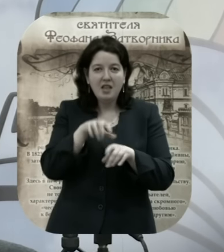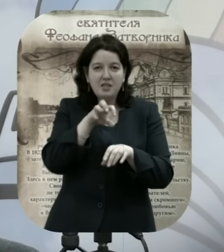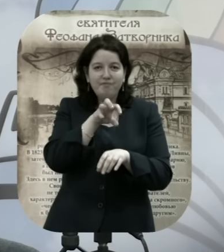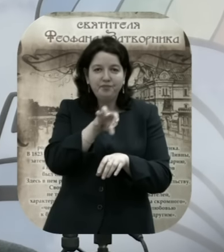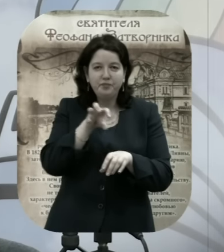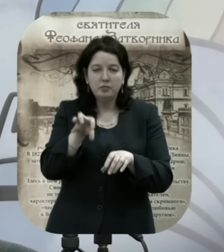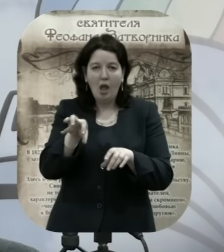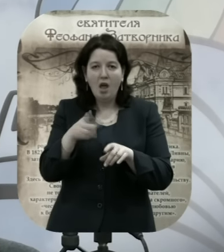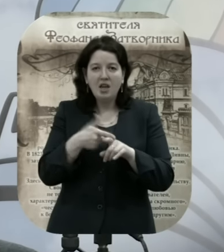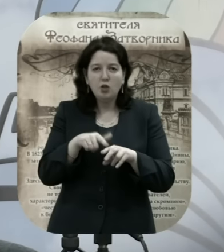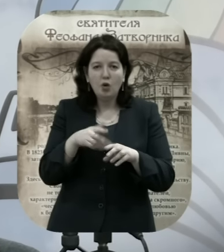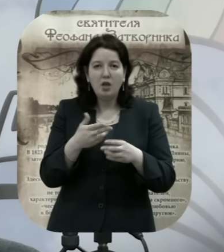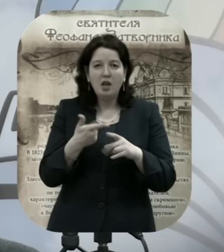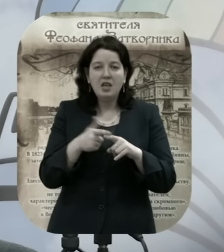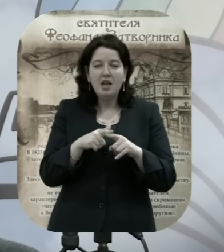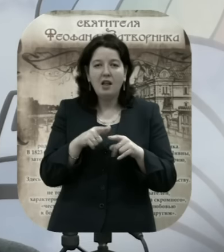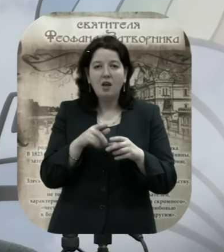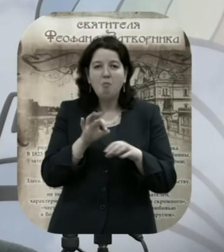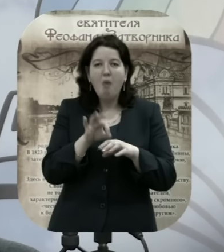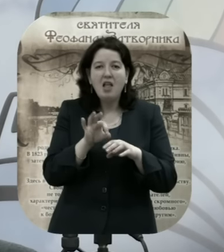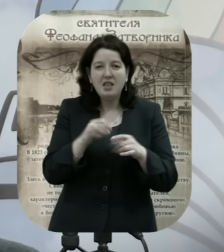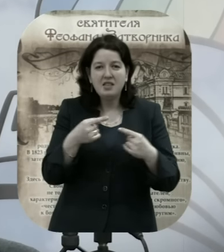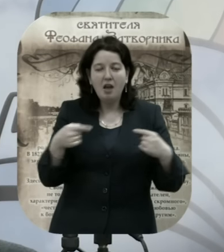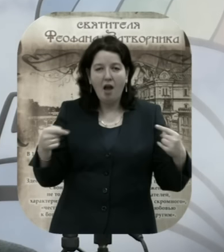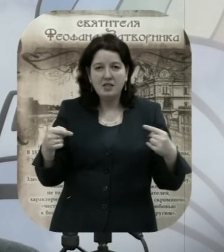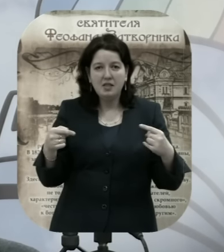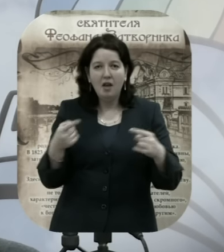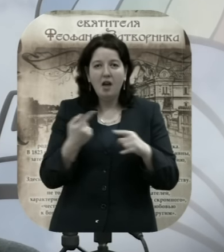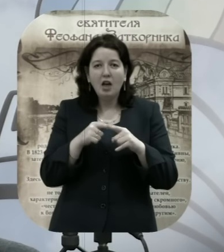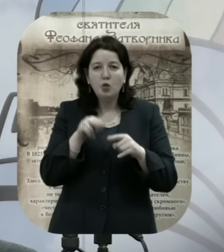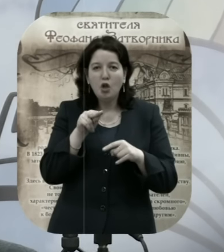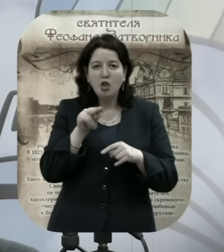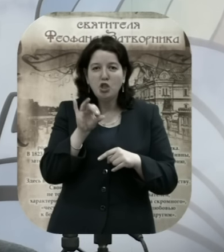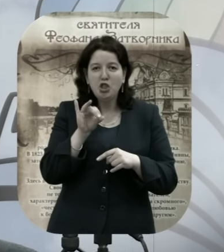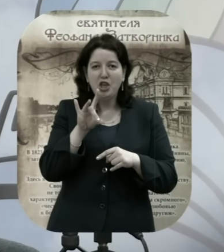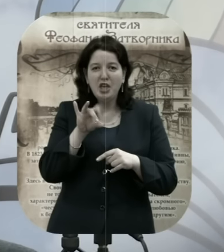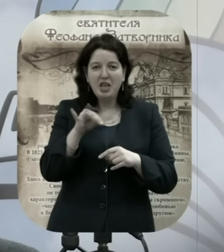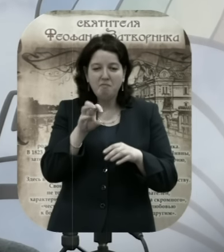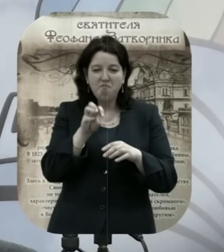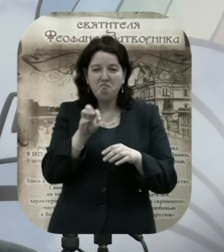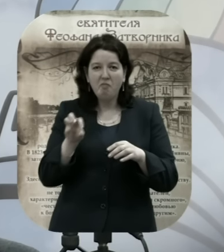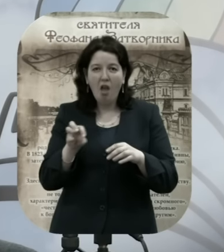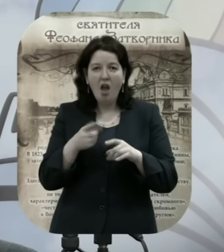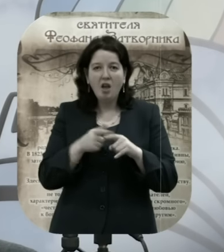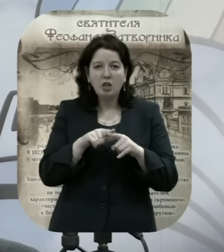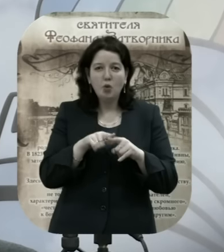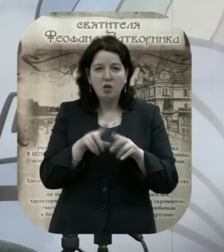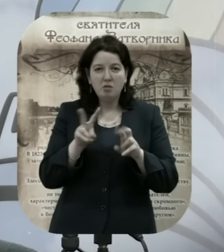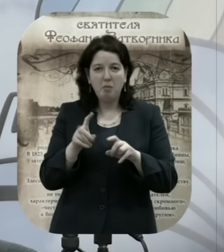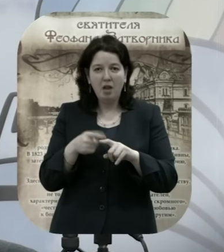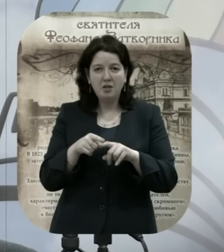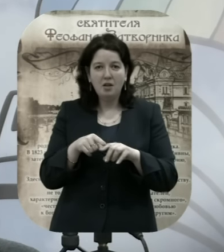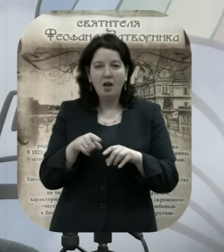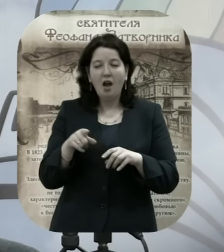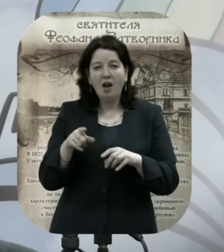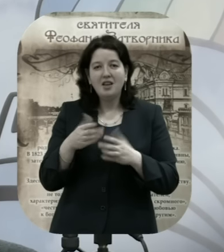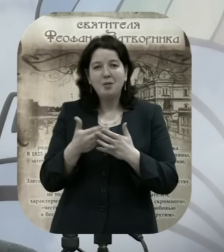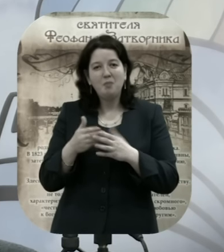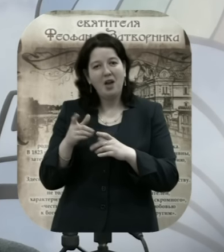или нарывами, или, как в народе их называли, как говорят, чири, когда сядет такой крепкий, говорят, барин, не трожь